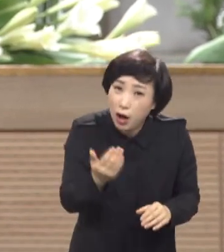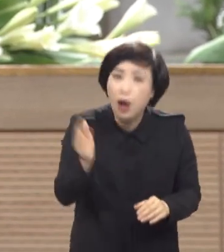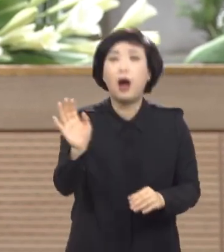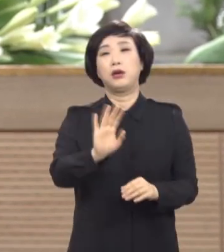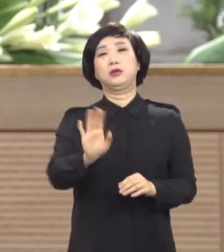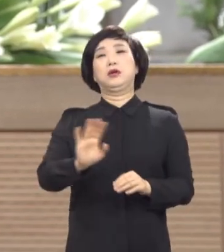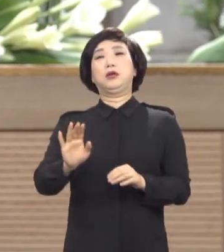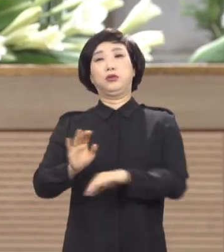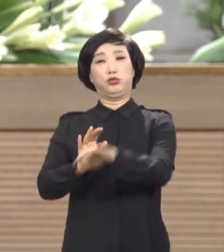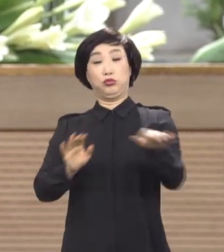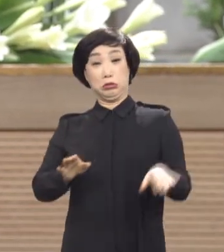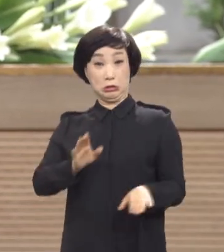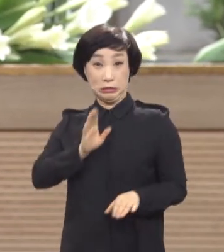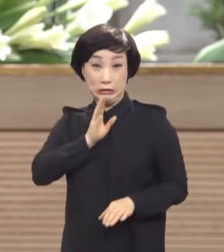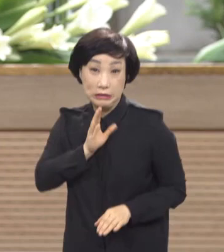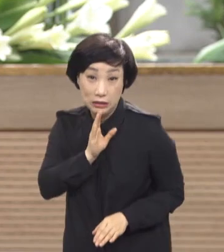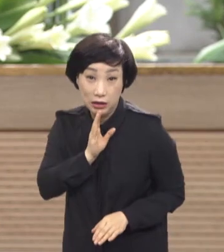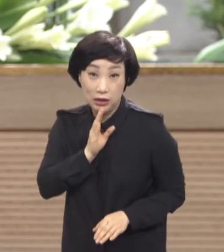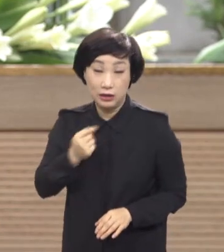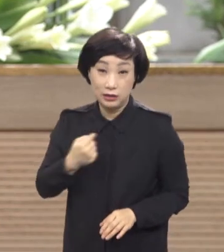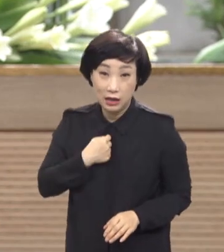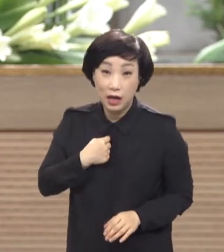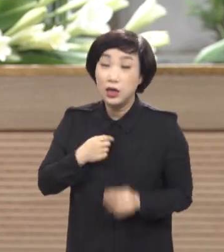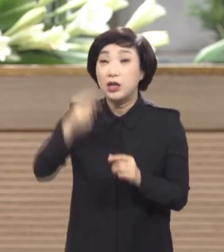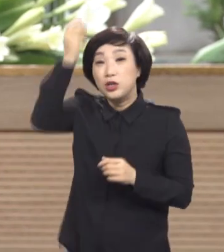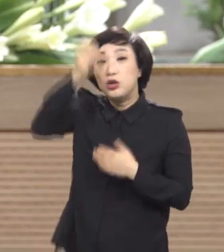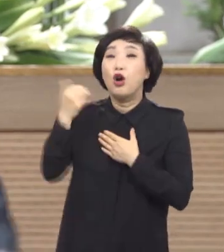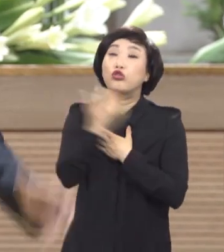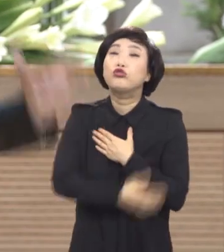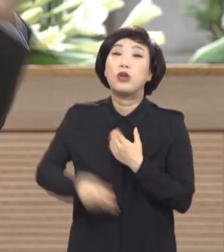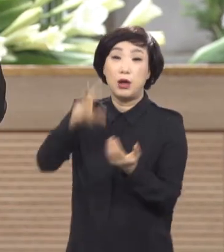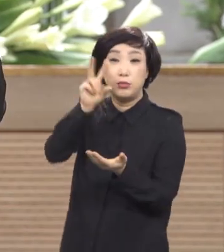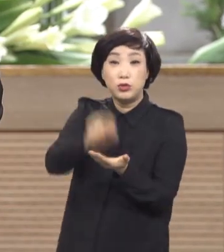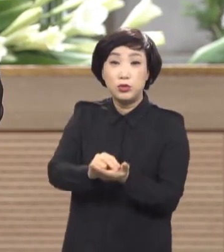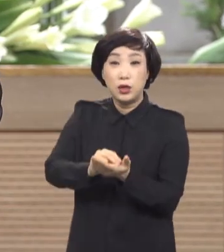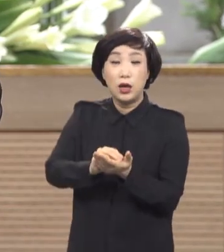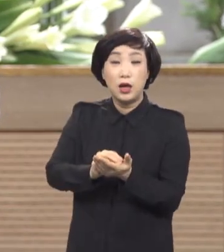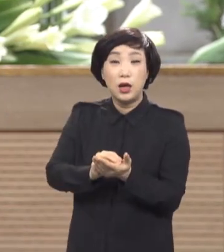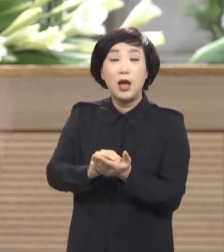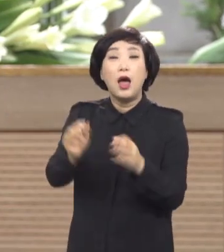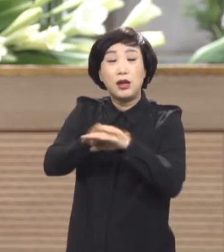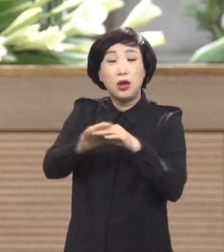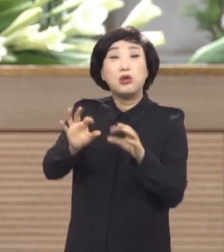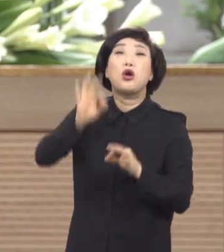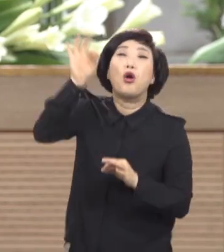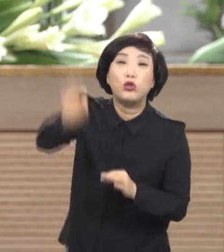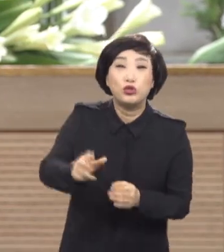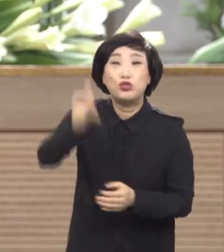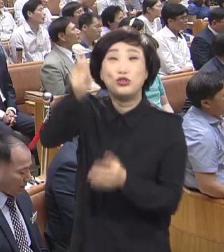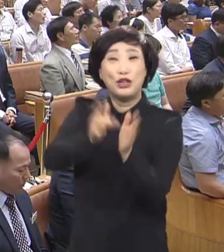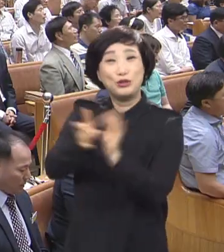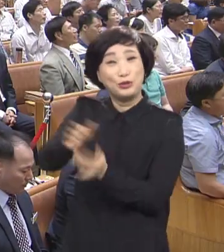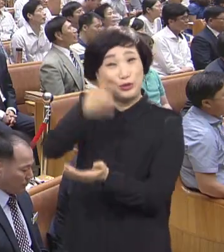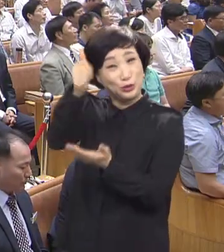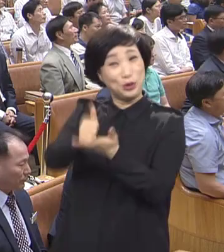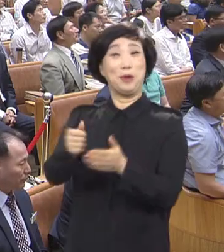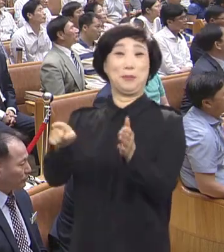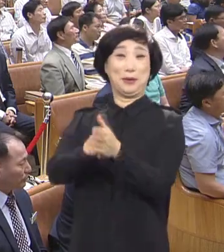실제적으로 나의 영육의 문제를 영원히 해결해 주신 주 예수 그리스도